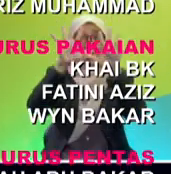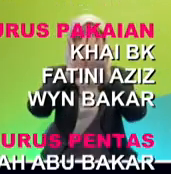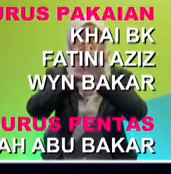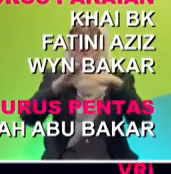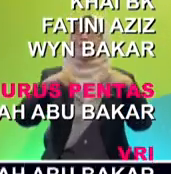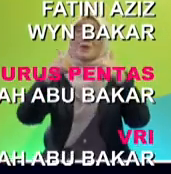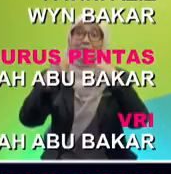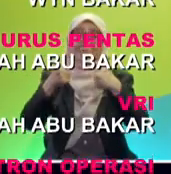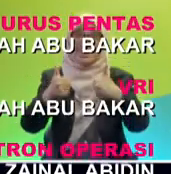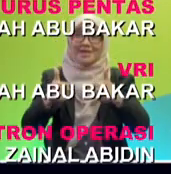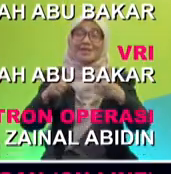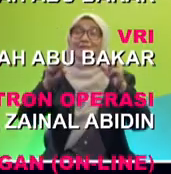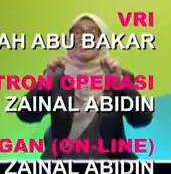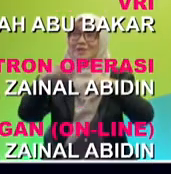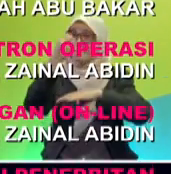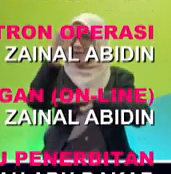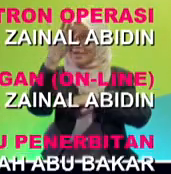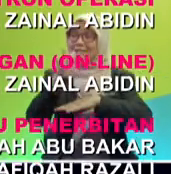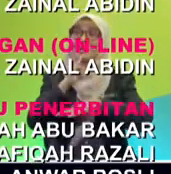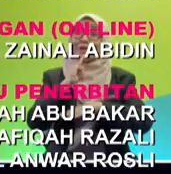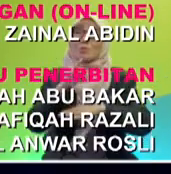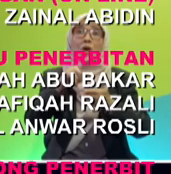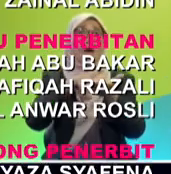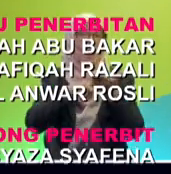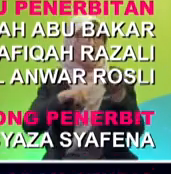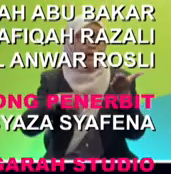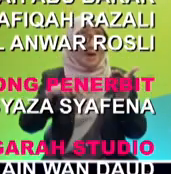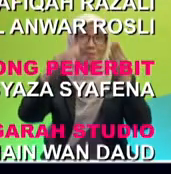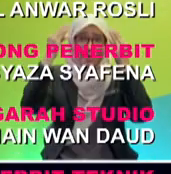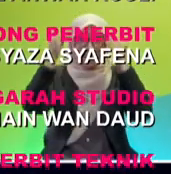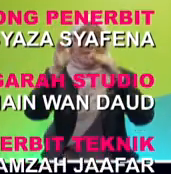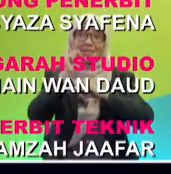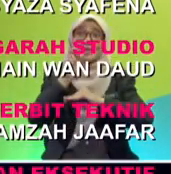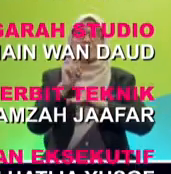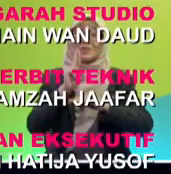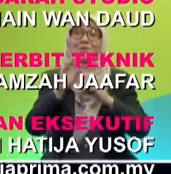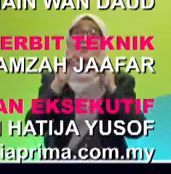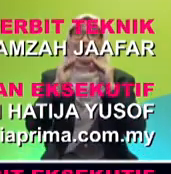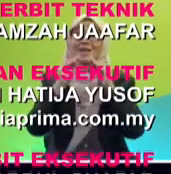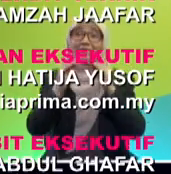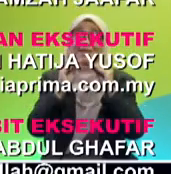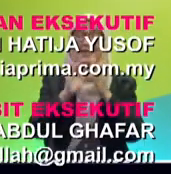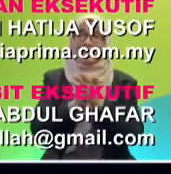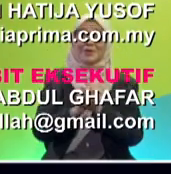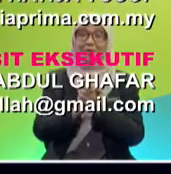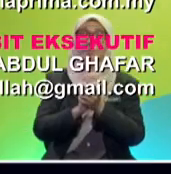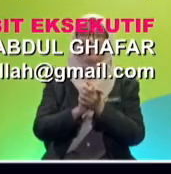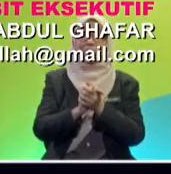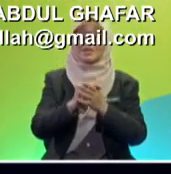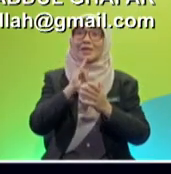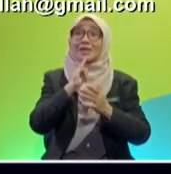tu. Boleh bagi tahu ibu tak Hanif apa yang Cikgu Su ajar? Ha, ibu, ibu tahu